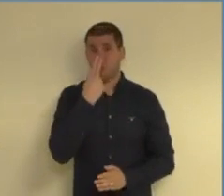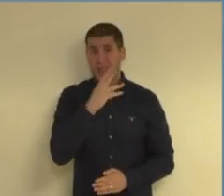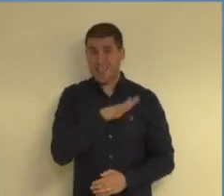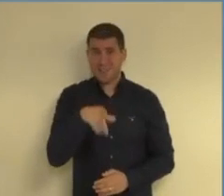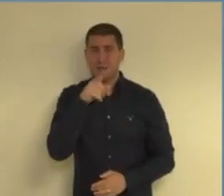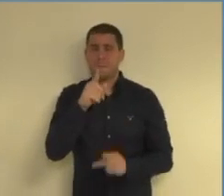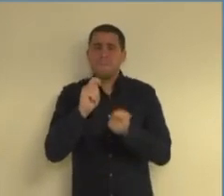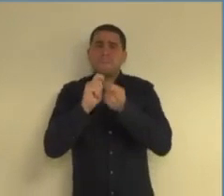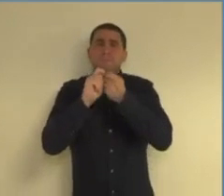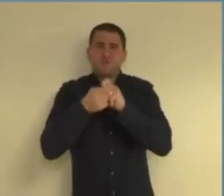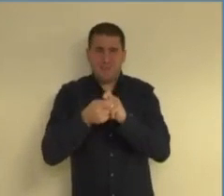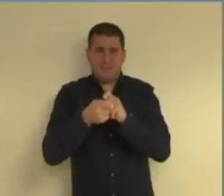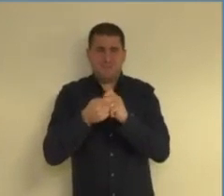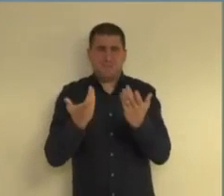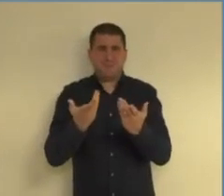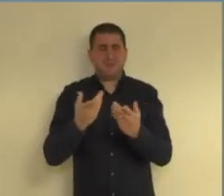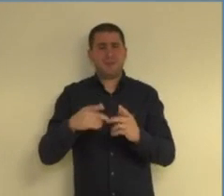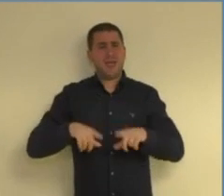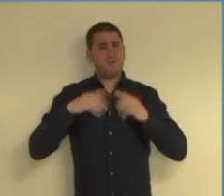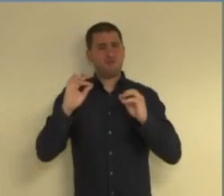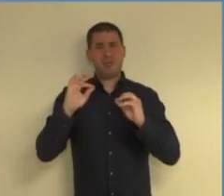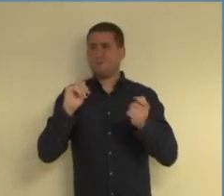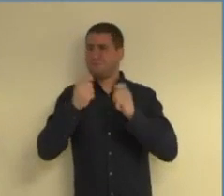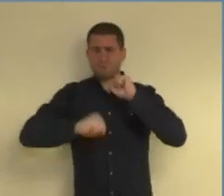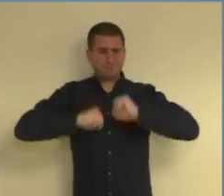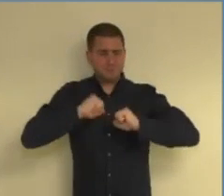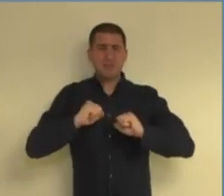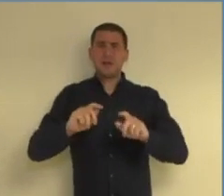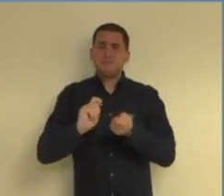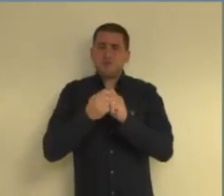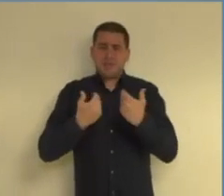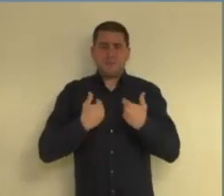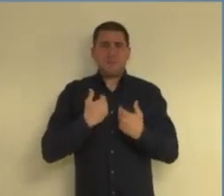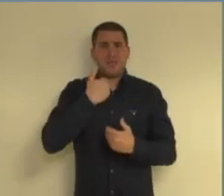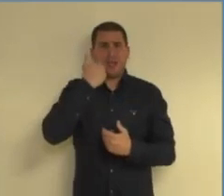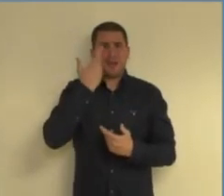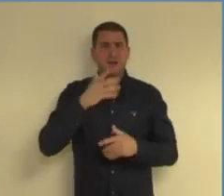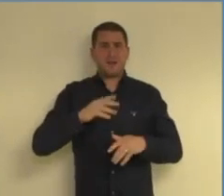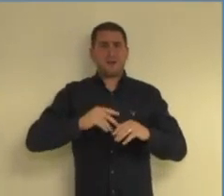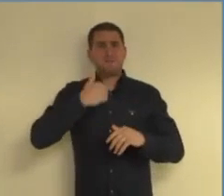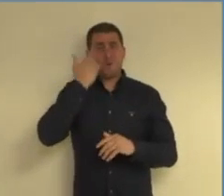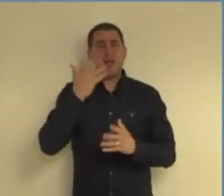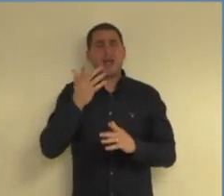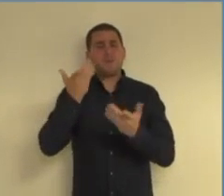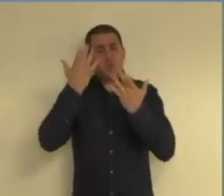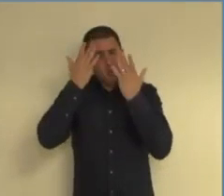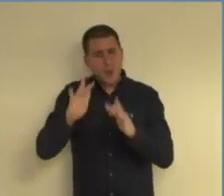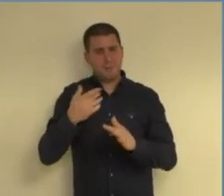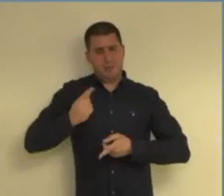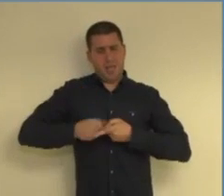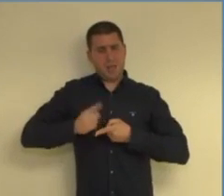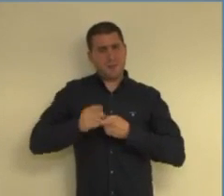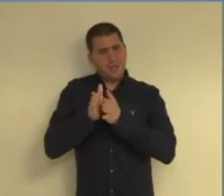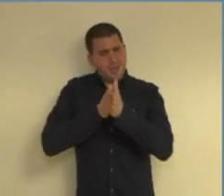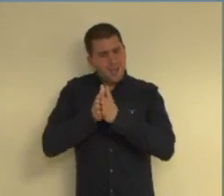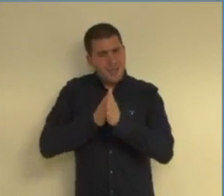הילדים איך הם משנים את הסדר יום שלהם איך הם משנים אותנו כמבוגרים, איך הם דואגים שאנחנו נקפיד